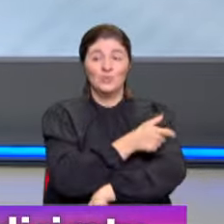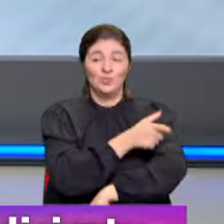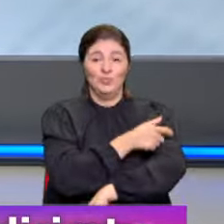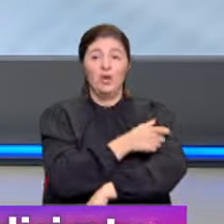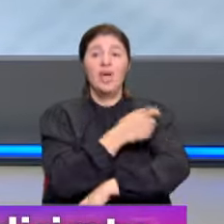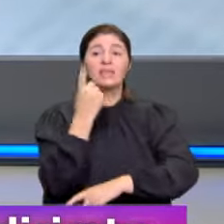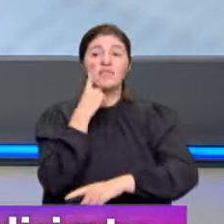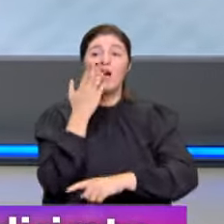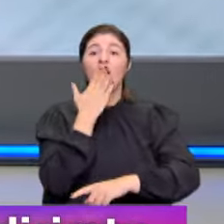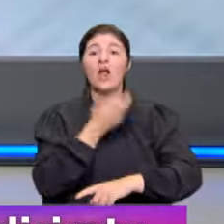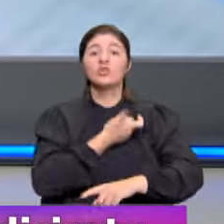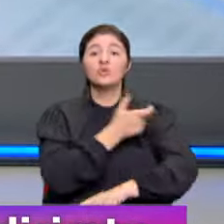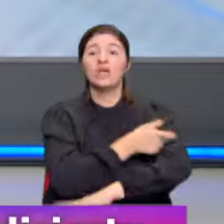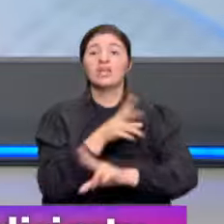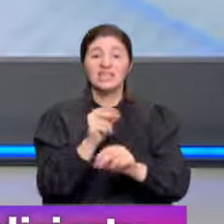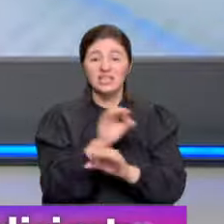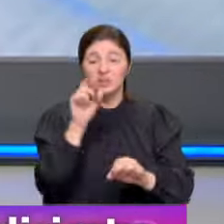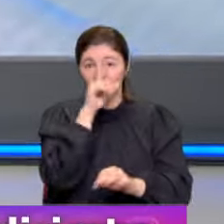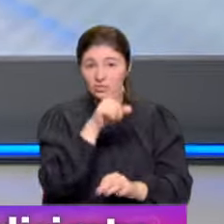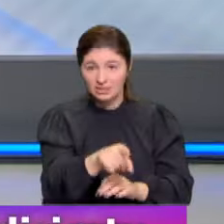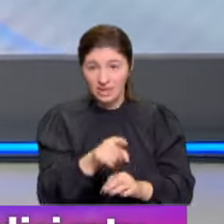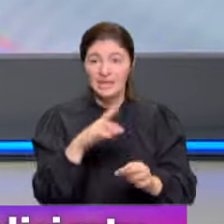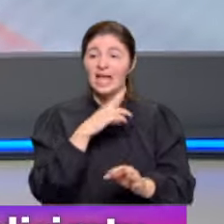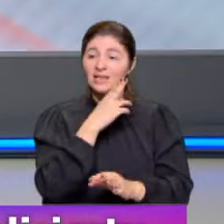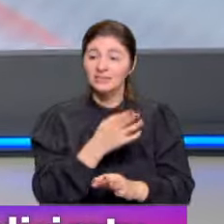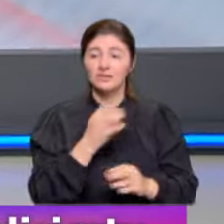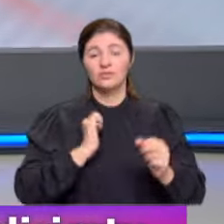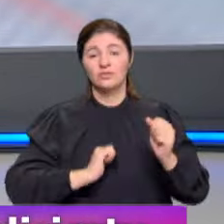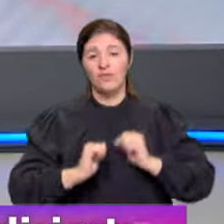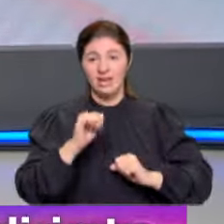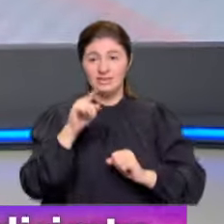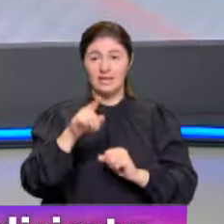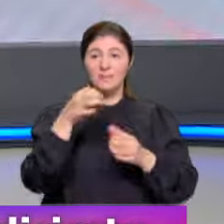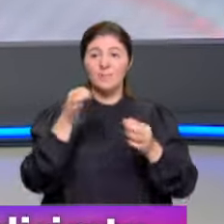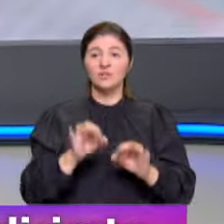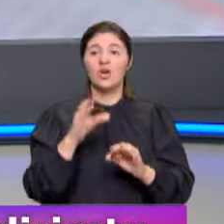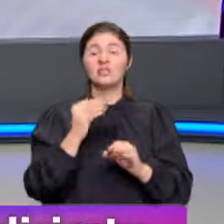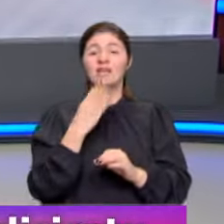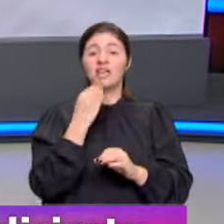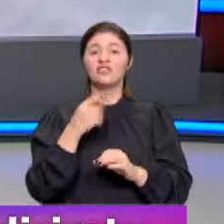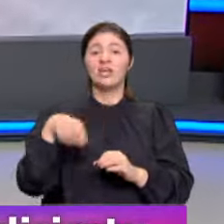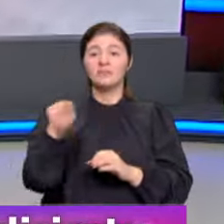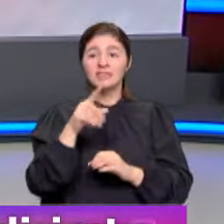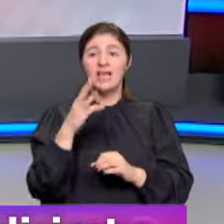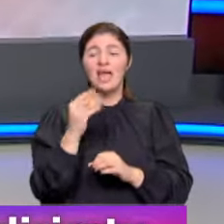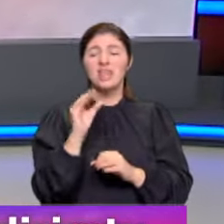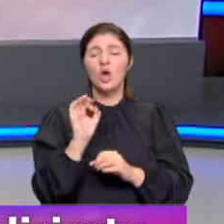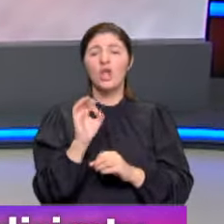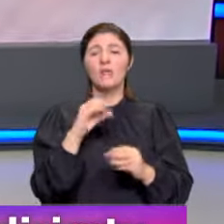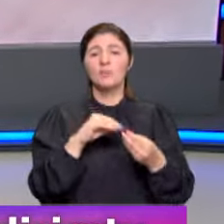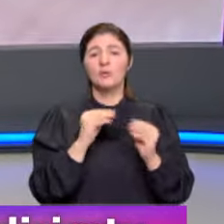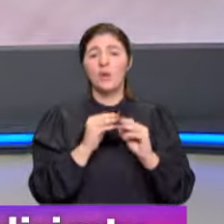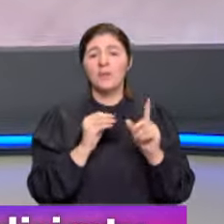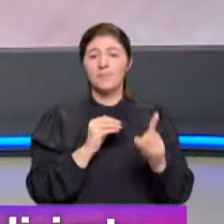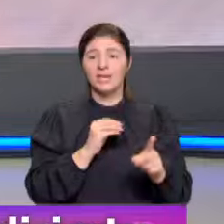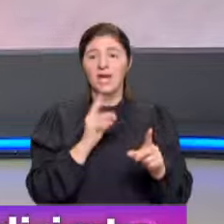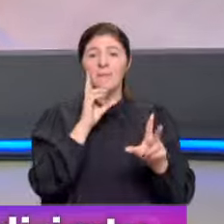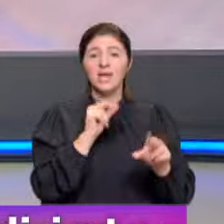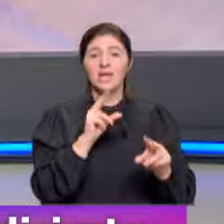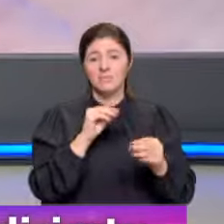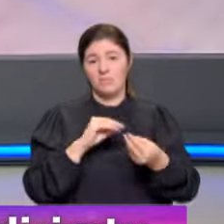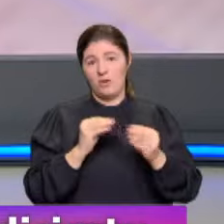devlet öğrenci yurtları yetersiz olduğu için ne yazık ki üniversiteye başlayacak olan gençlerimizin en önemli sorunu